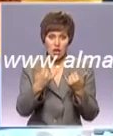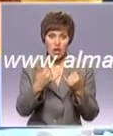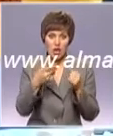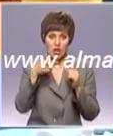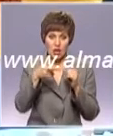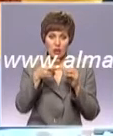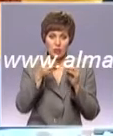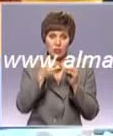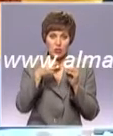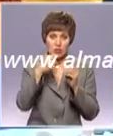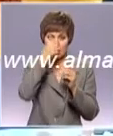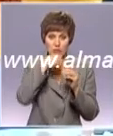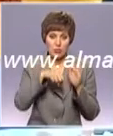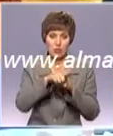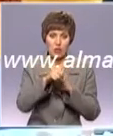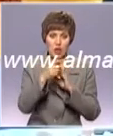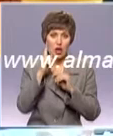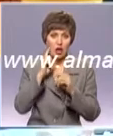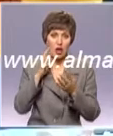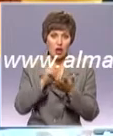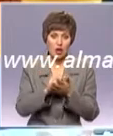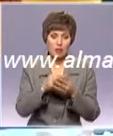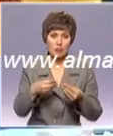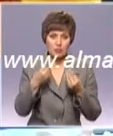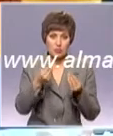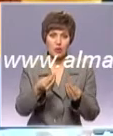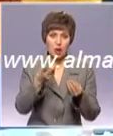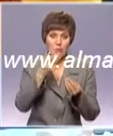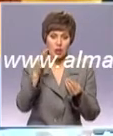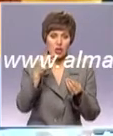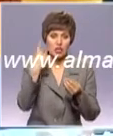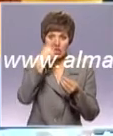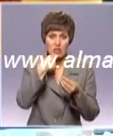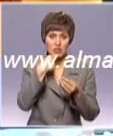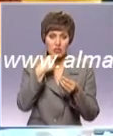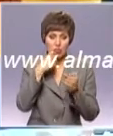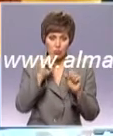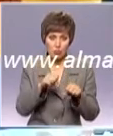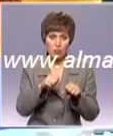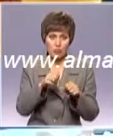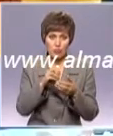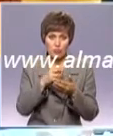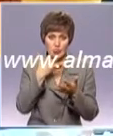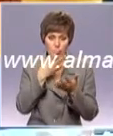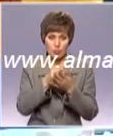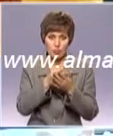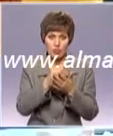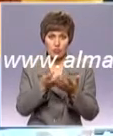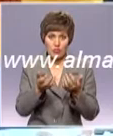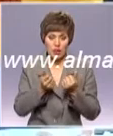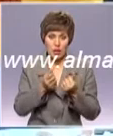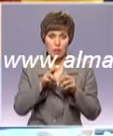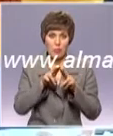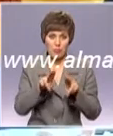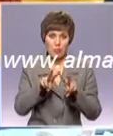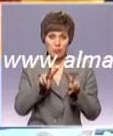2010 жылдан бастап осы жалға беретін пәтер берілді. Бірақ оны да жекешелендіруге болады. Ал енді осы сіз айтып кеткен премьер-министр